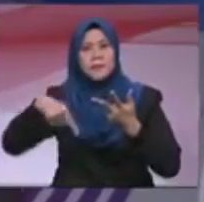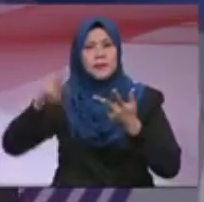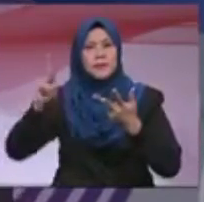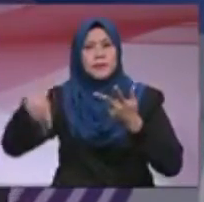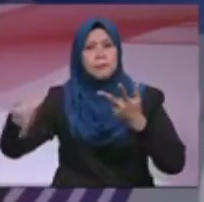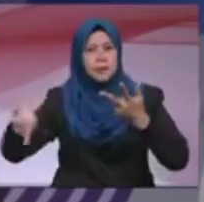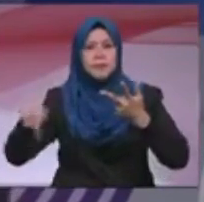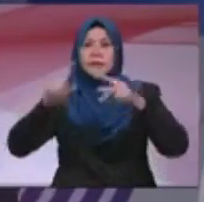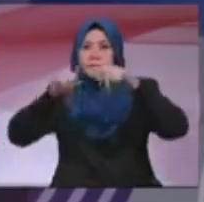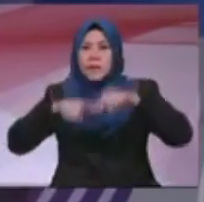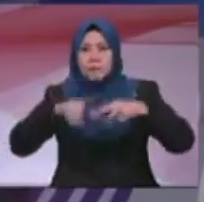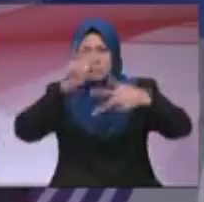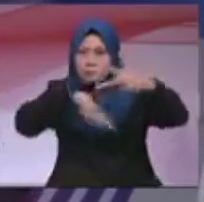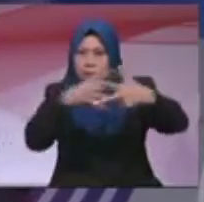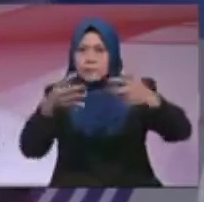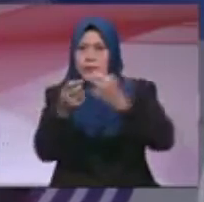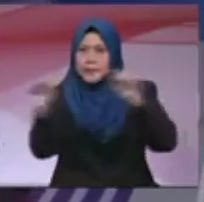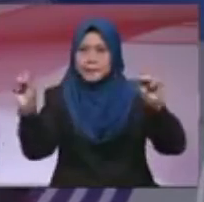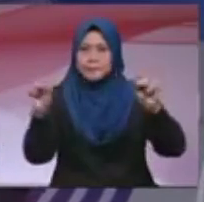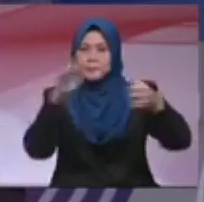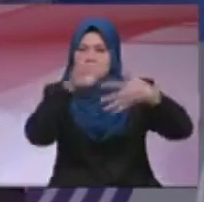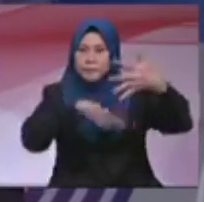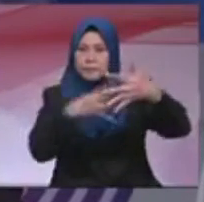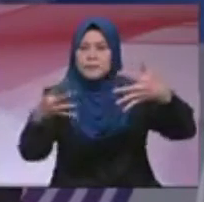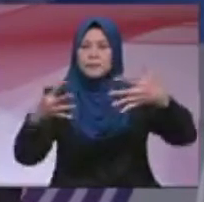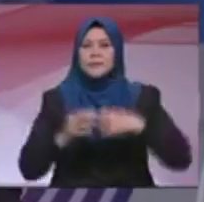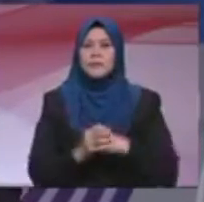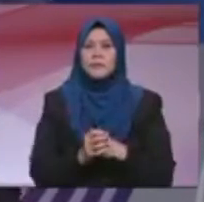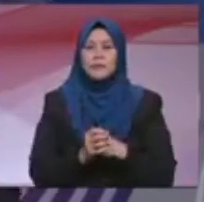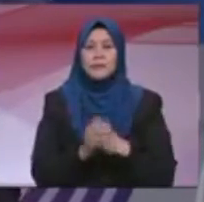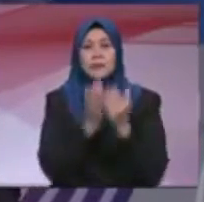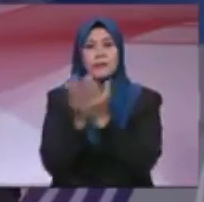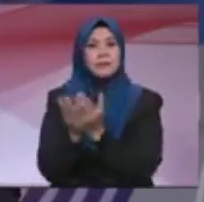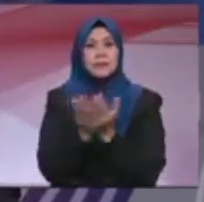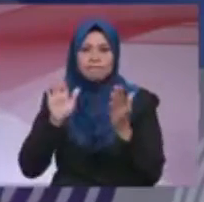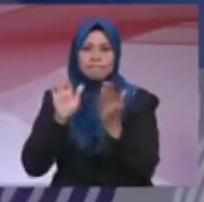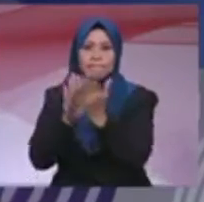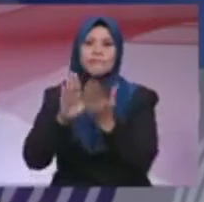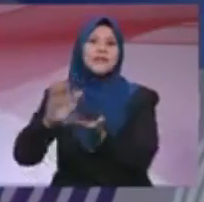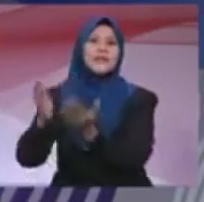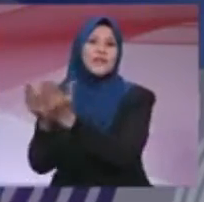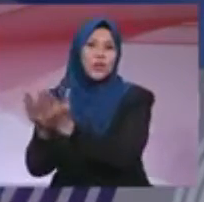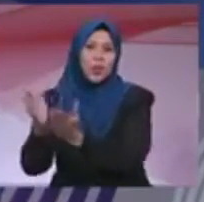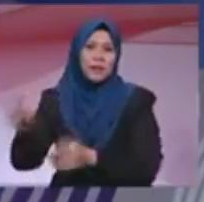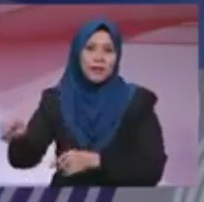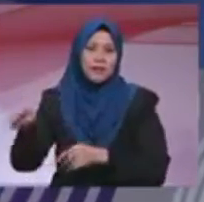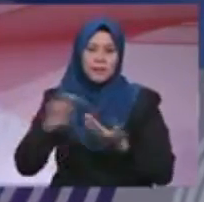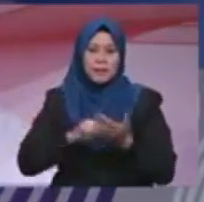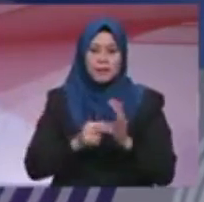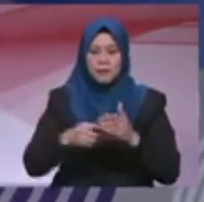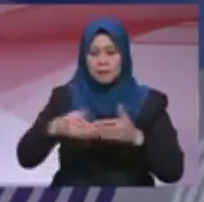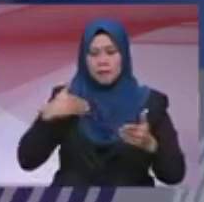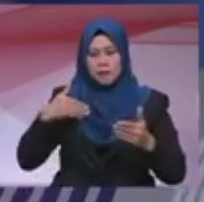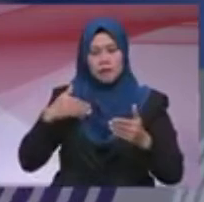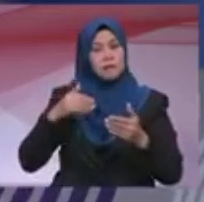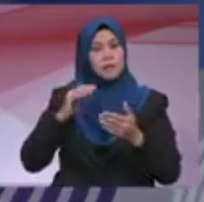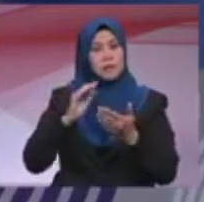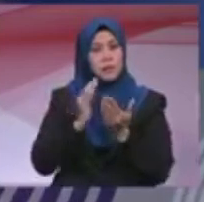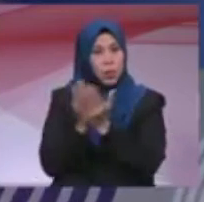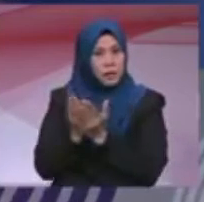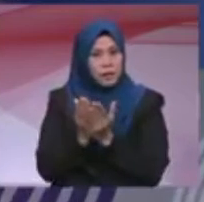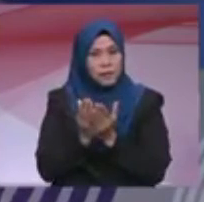PKPP. Pertama sekali, untuk sekolah PKP secara bersemuka, maknanya daripada prasekolah di